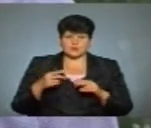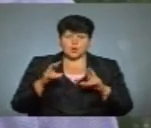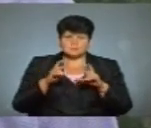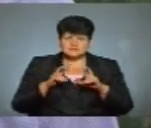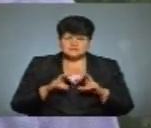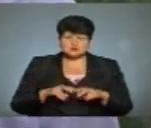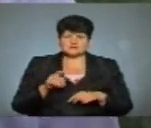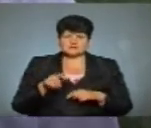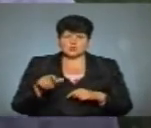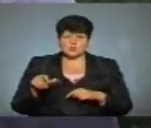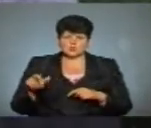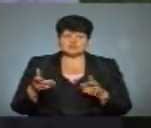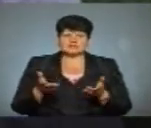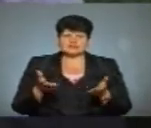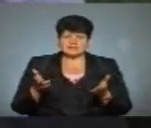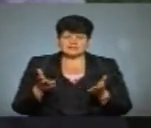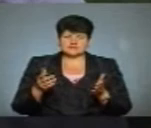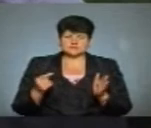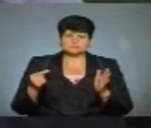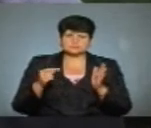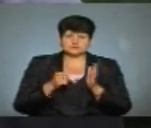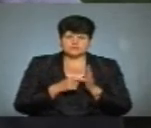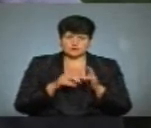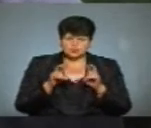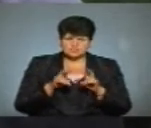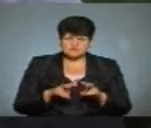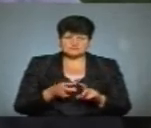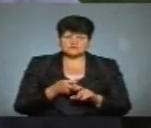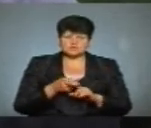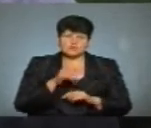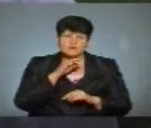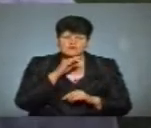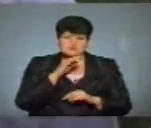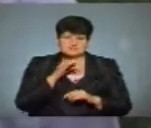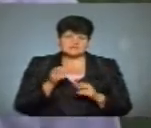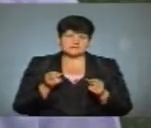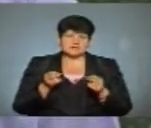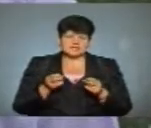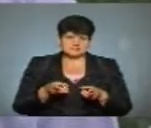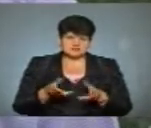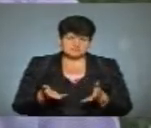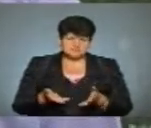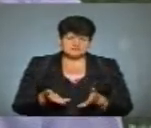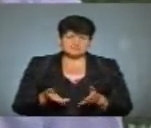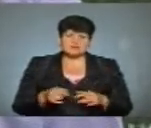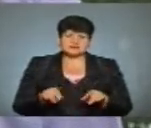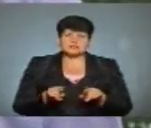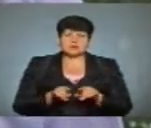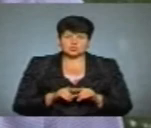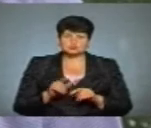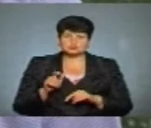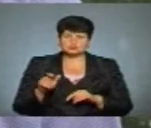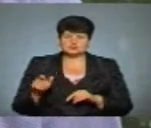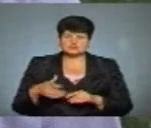Обстежувалися люди, які підлягають обстеженню в зв'язку з професійними ризиками, а також люди